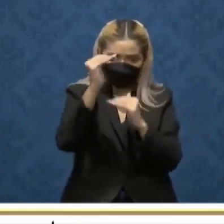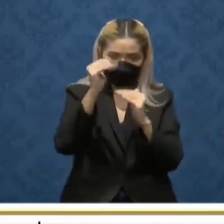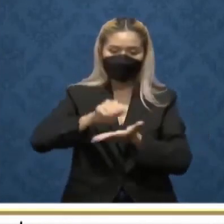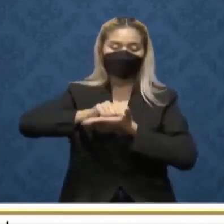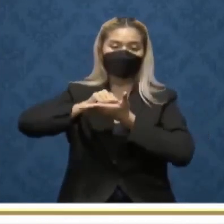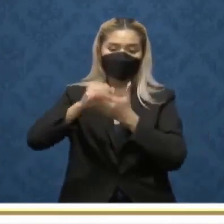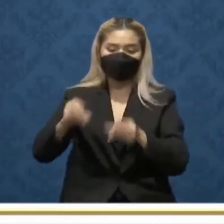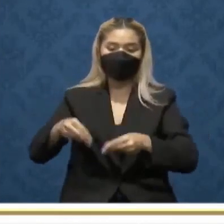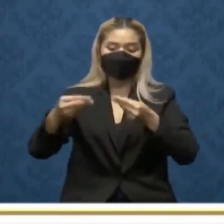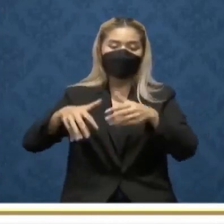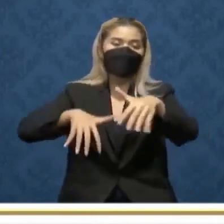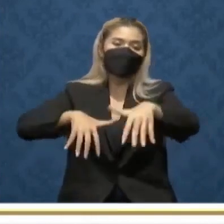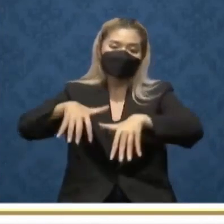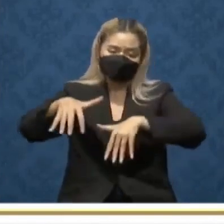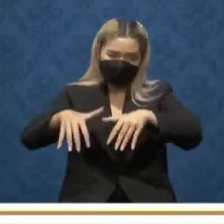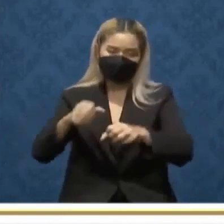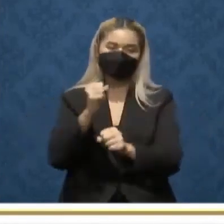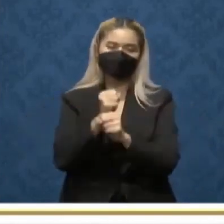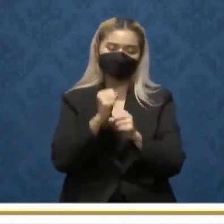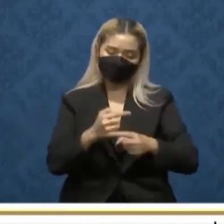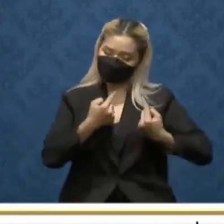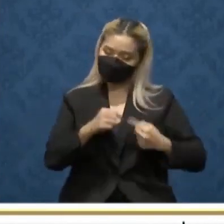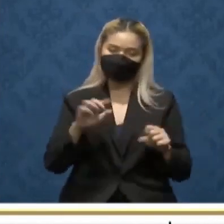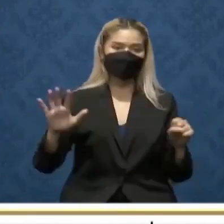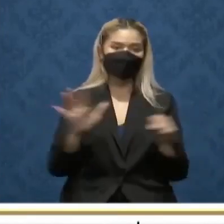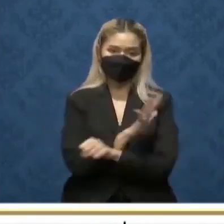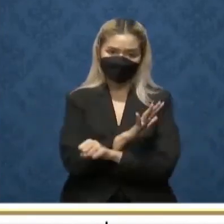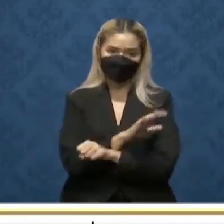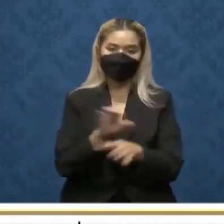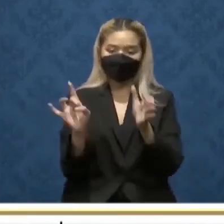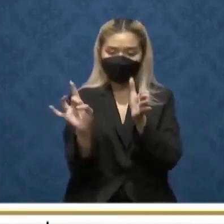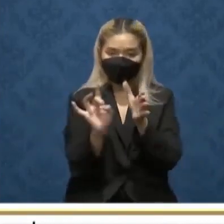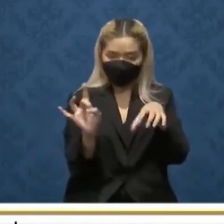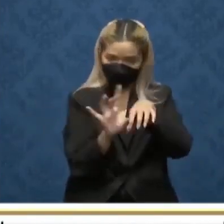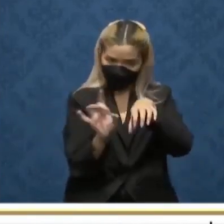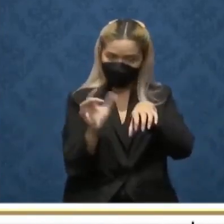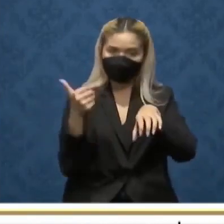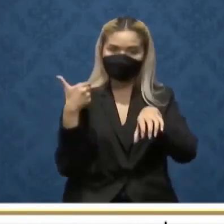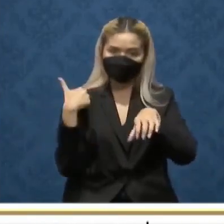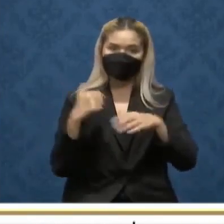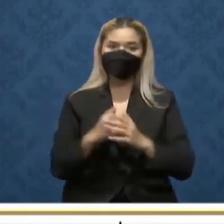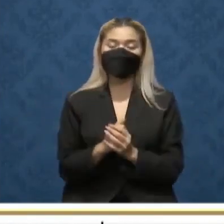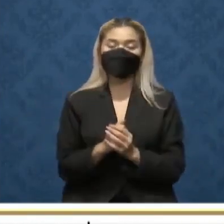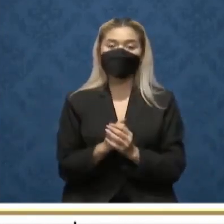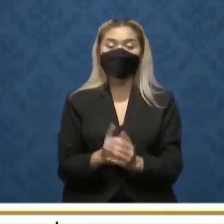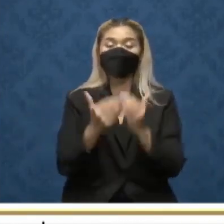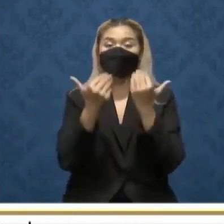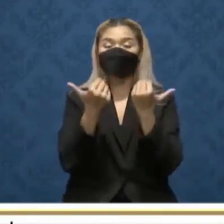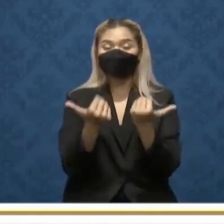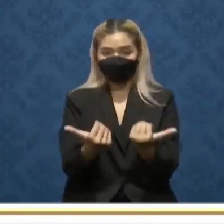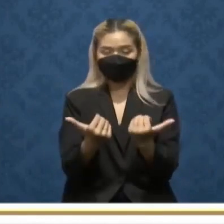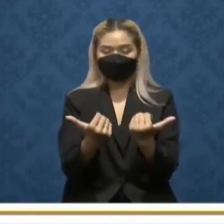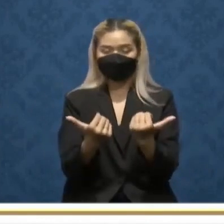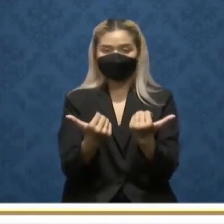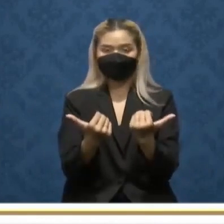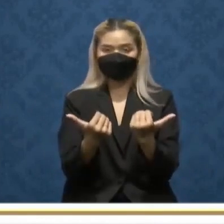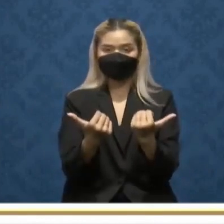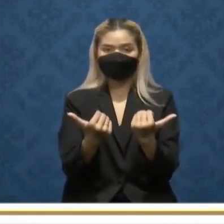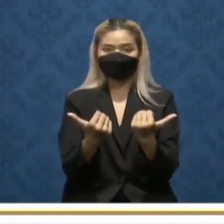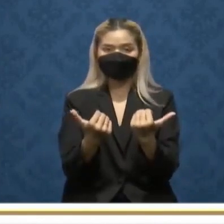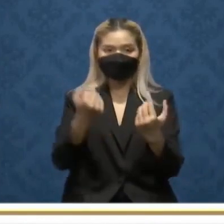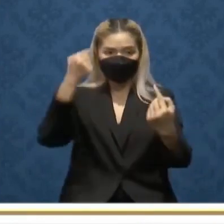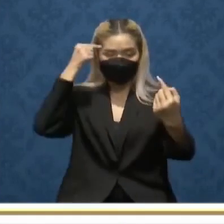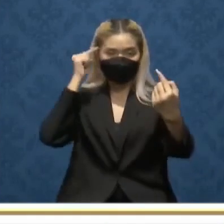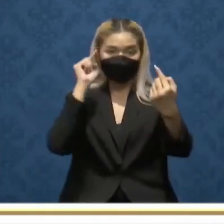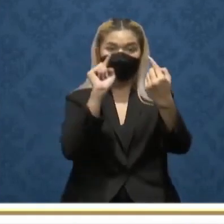การเพื่อนสมาชิกได้อย่างเต็มประสิทธิภาพเพราะฉะนั้นเป้าหมายขององค์กรและ